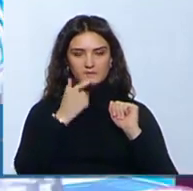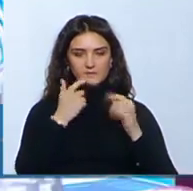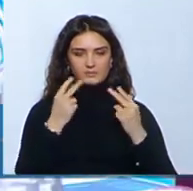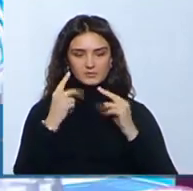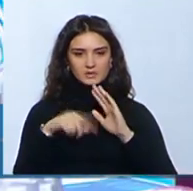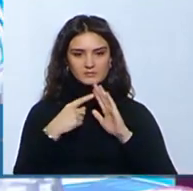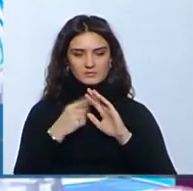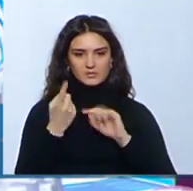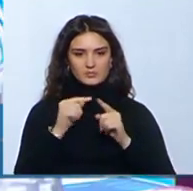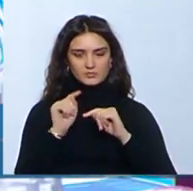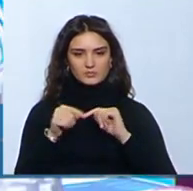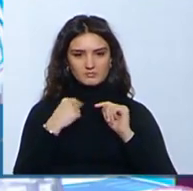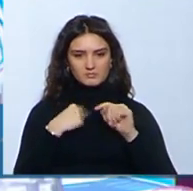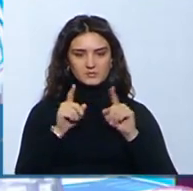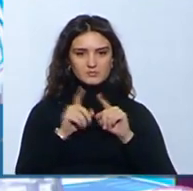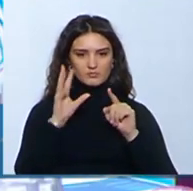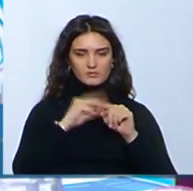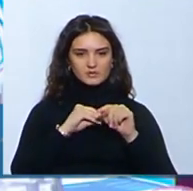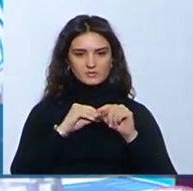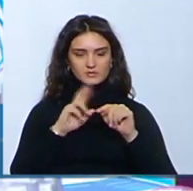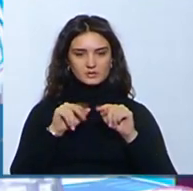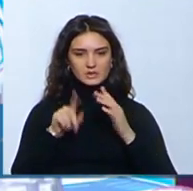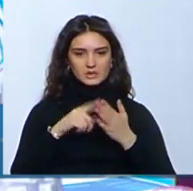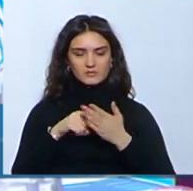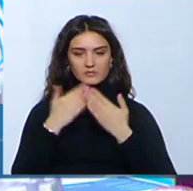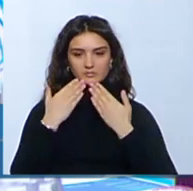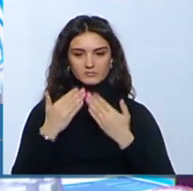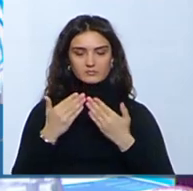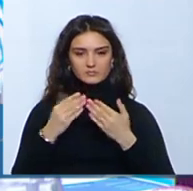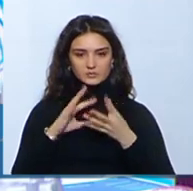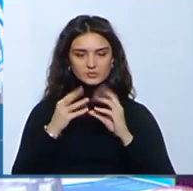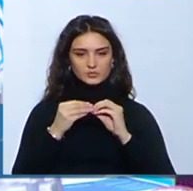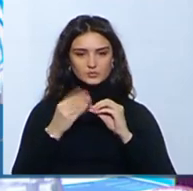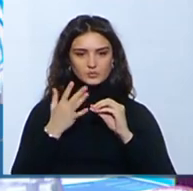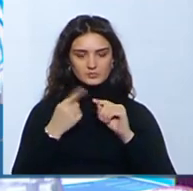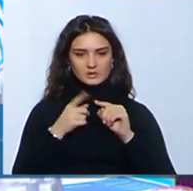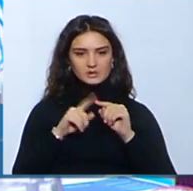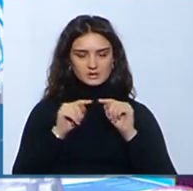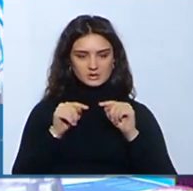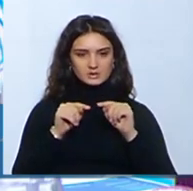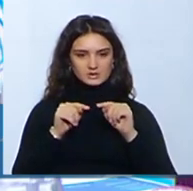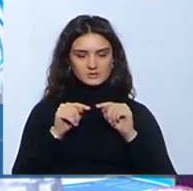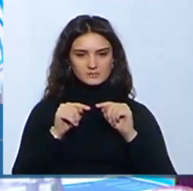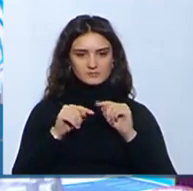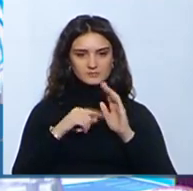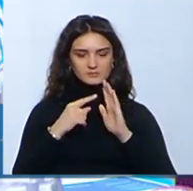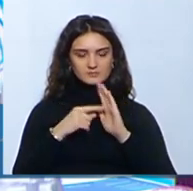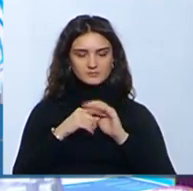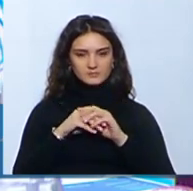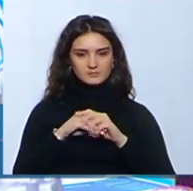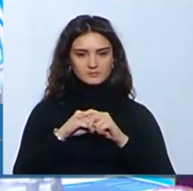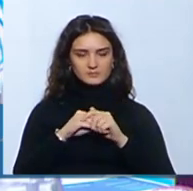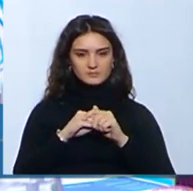მაყურებელთა კითხვებს დაუბრუნდები, მეც მოვასწრო და კითხვა დაგისვათ, რომელიც კრებითია ასევე და ითვალისწინებს მაყურებელთა